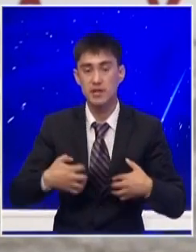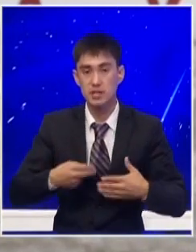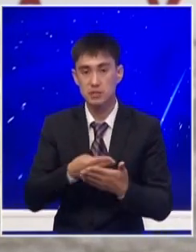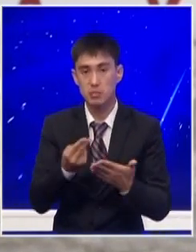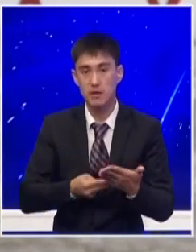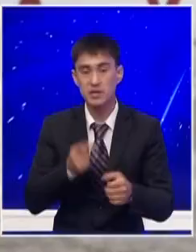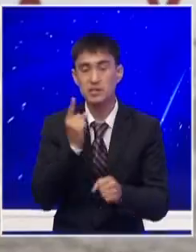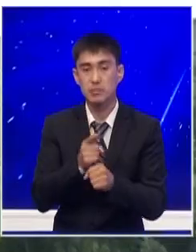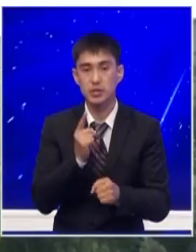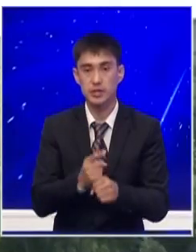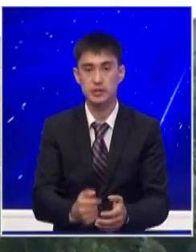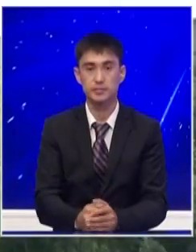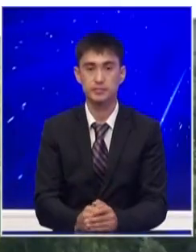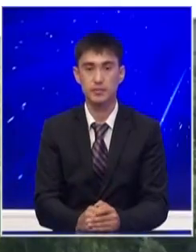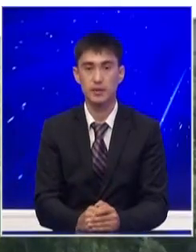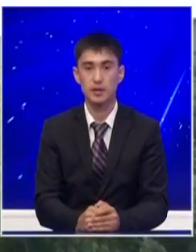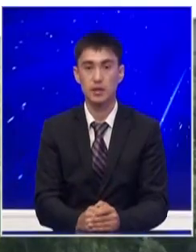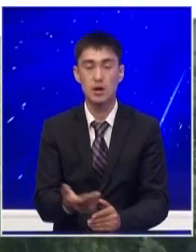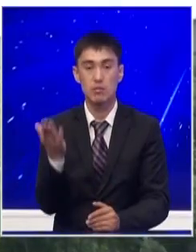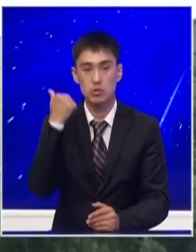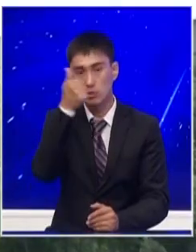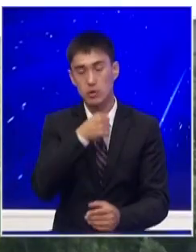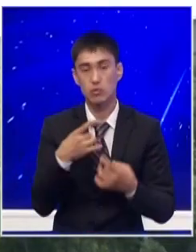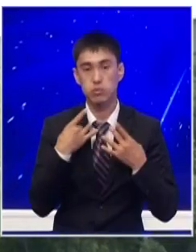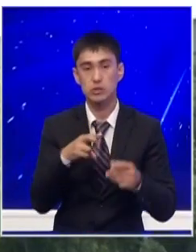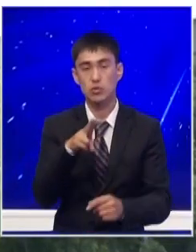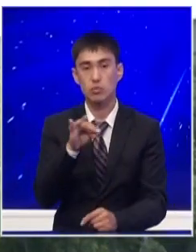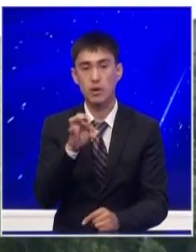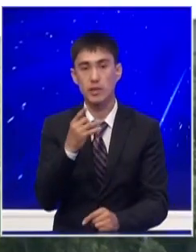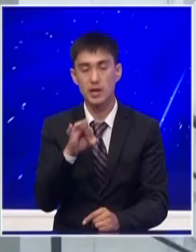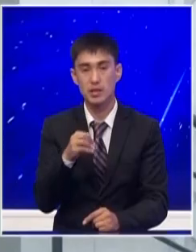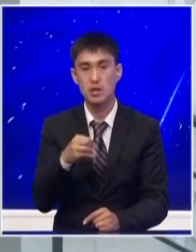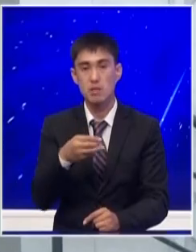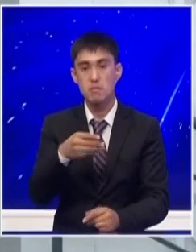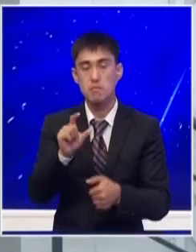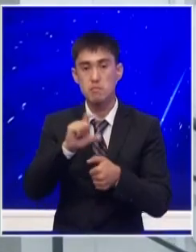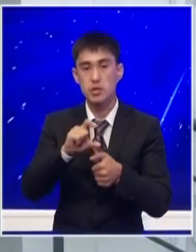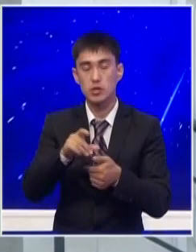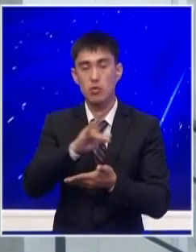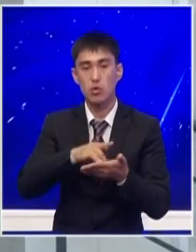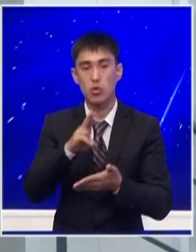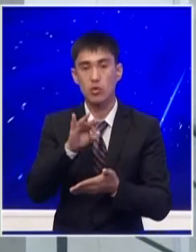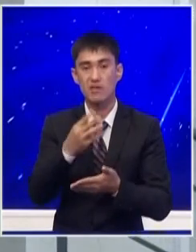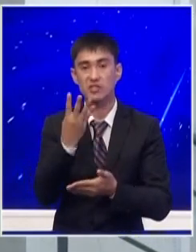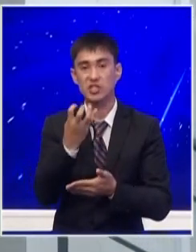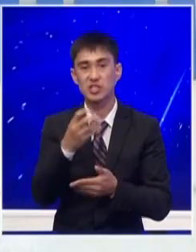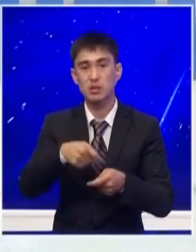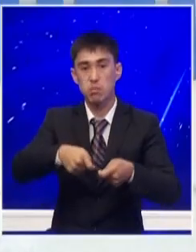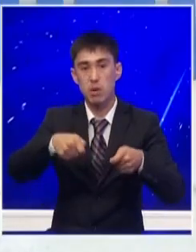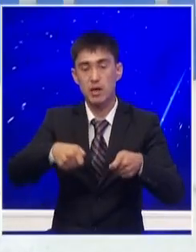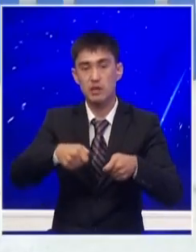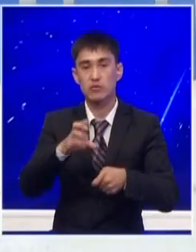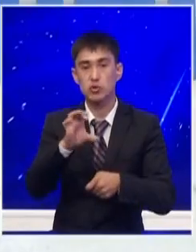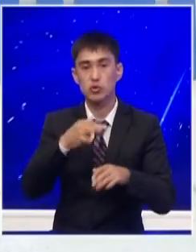происхождения запрещается. Стоит отметить, в прошлом году в праздник Курбан-айт мечеть города Кунаев распределила 400 пакетов для людей из